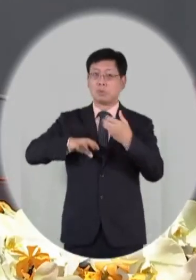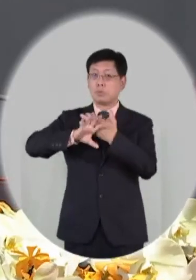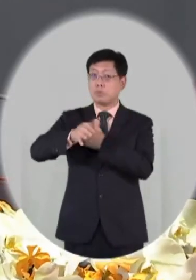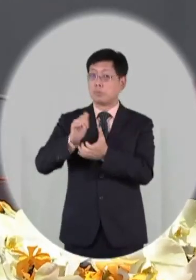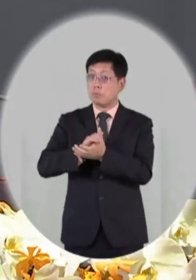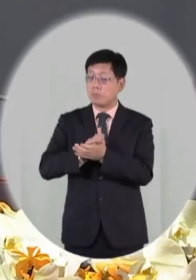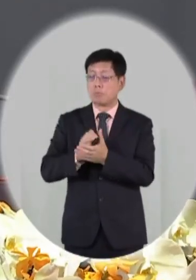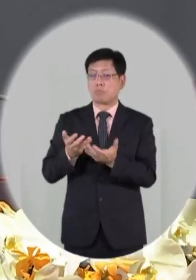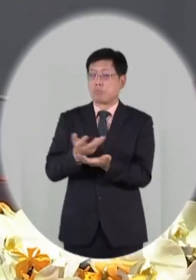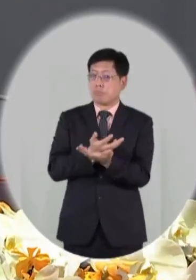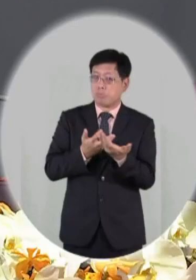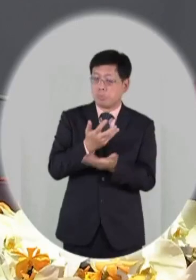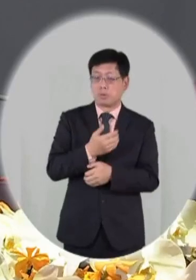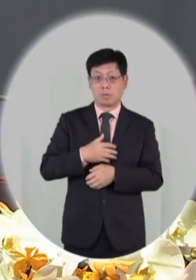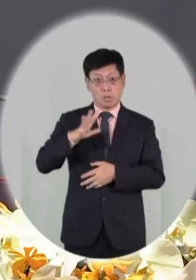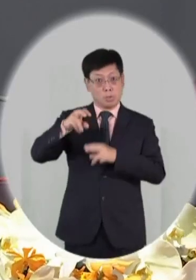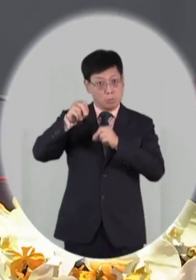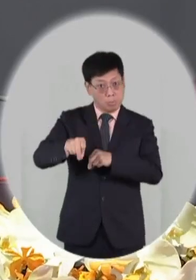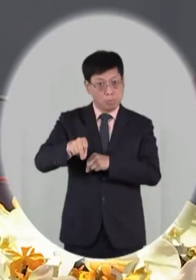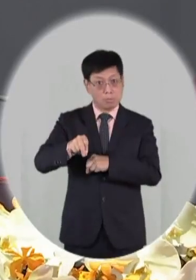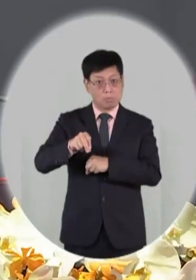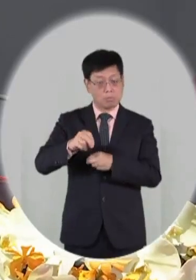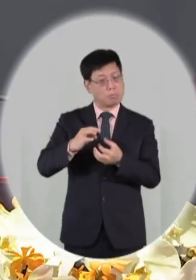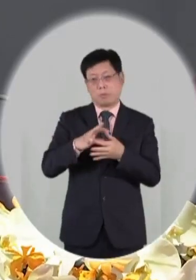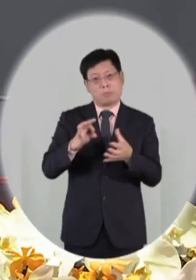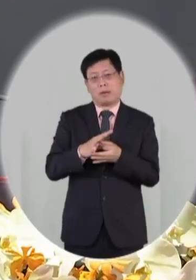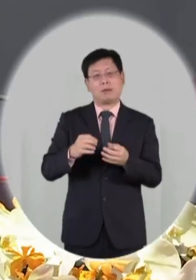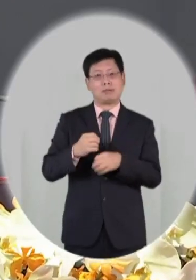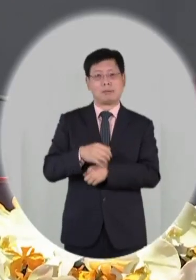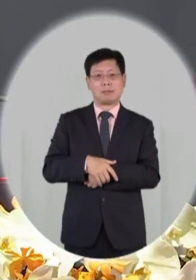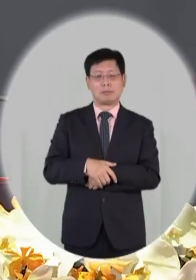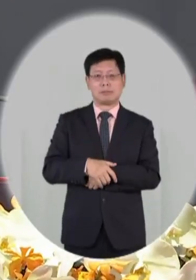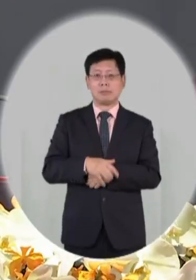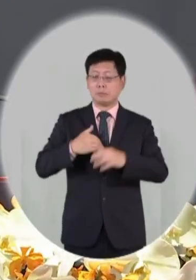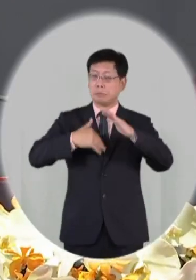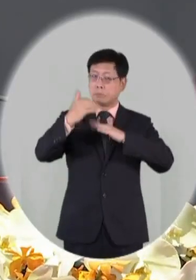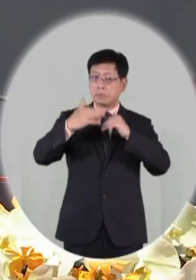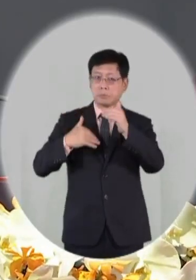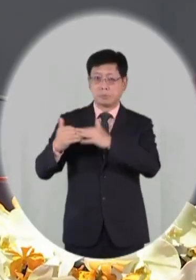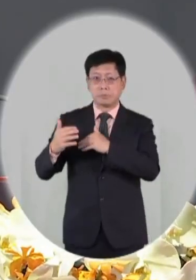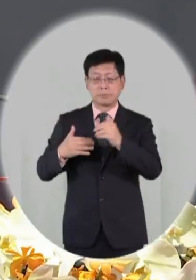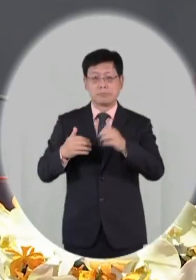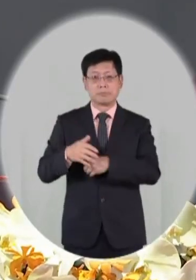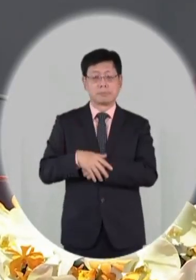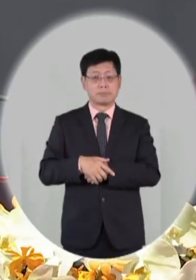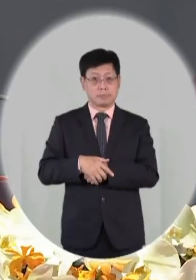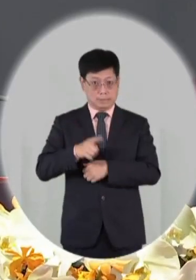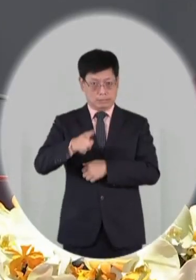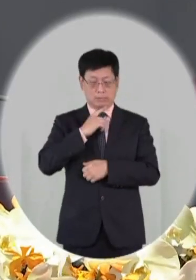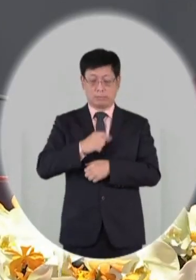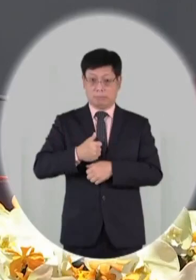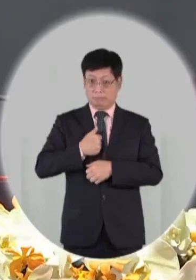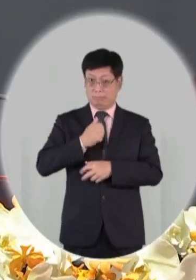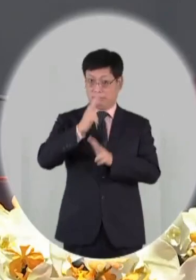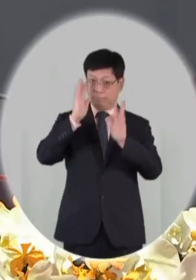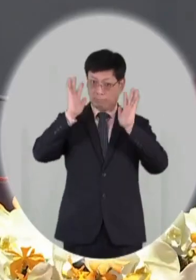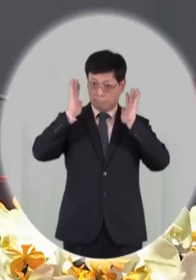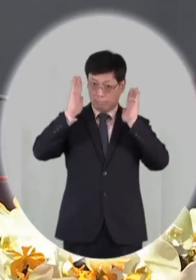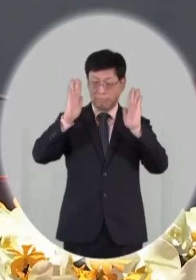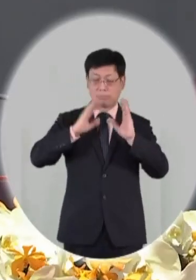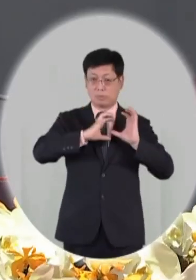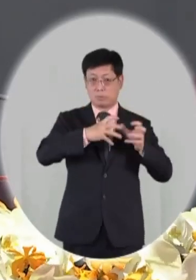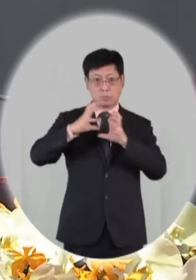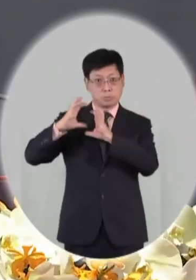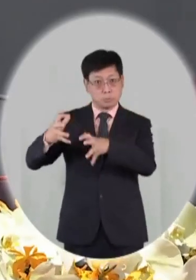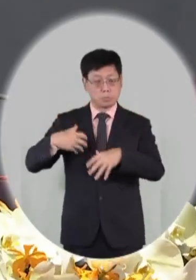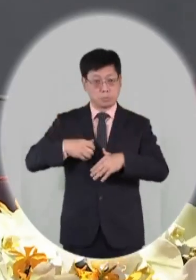邦交或没有邦交的国家，彼此间没有订定国与国